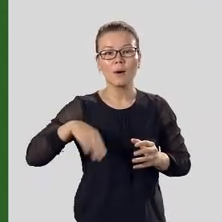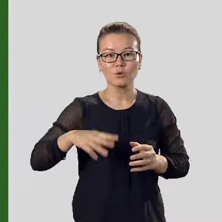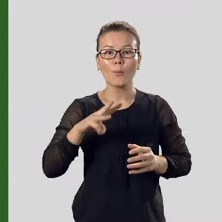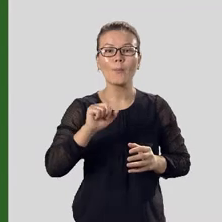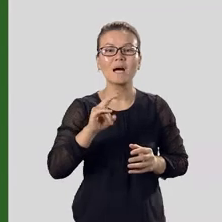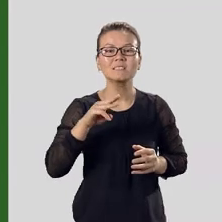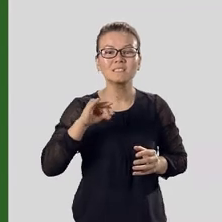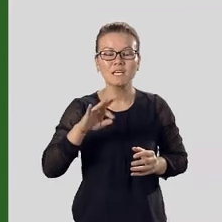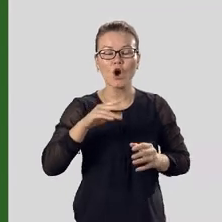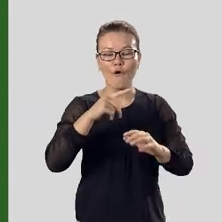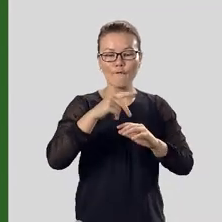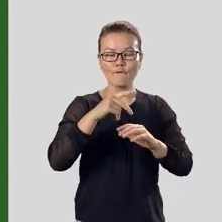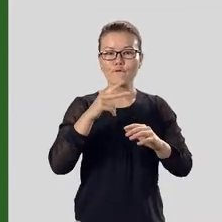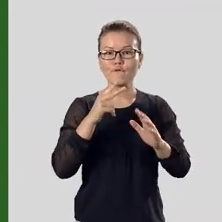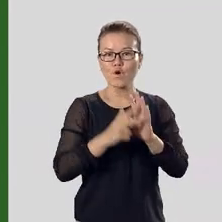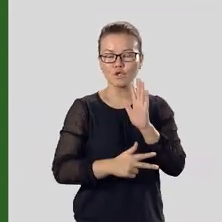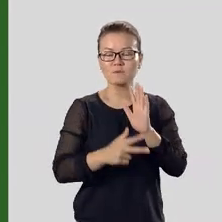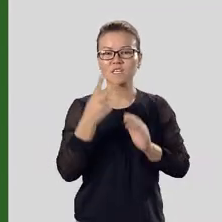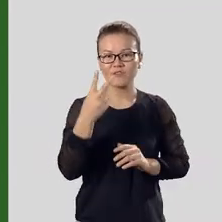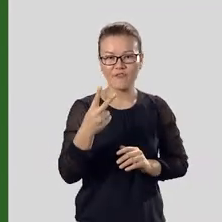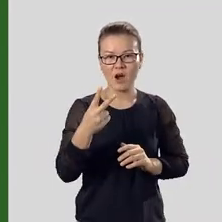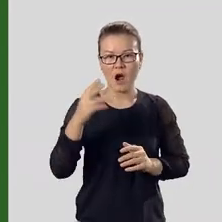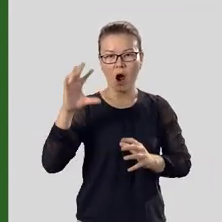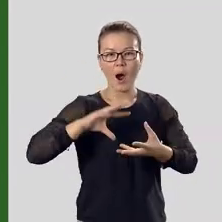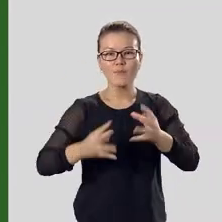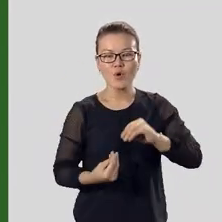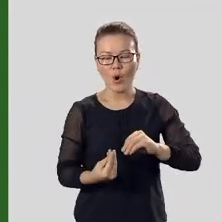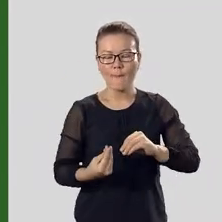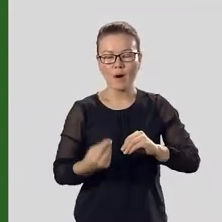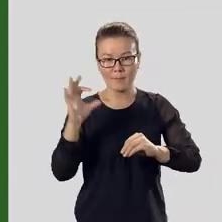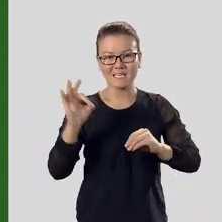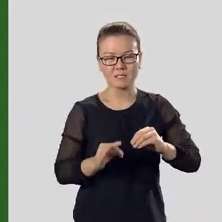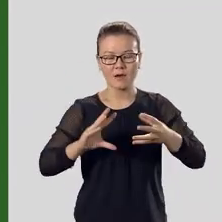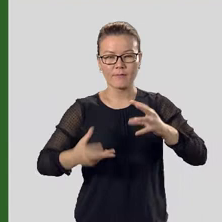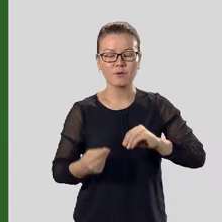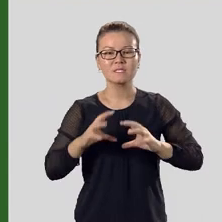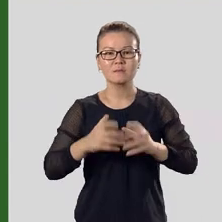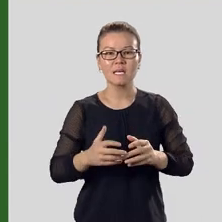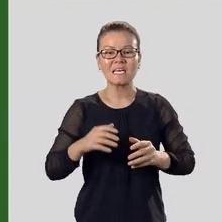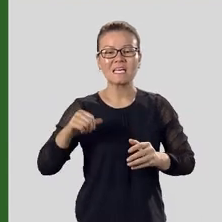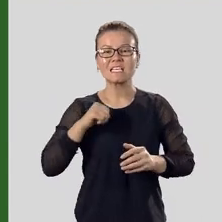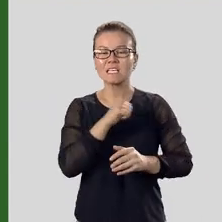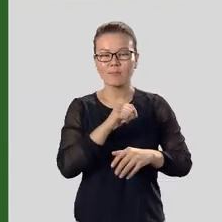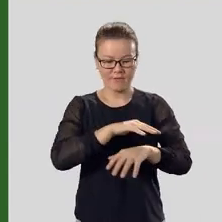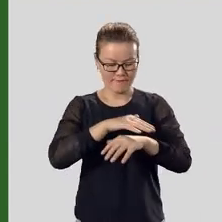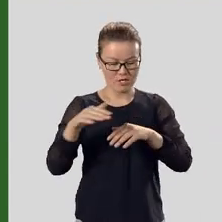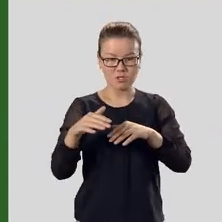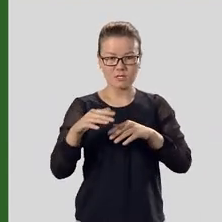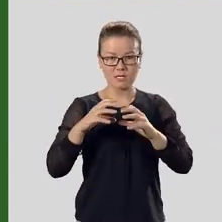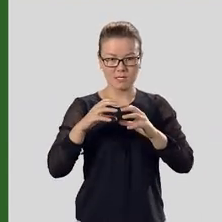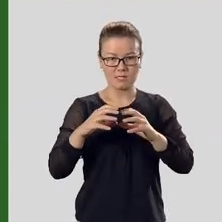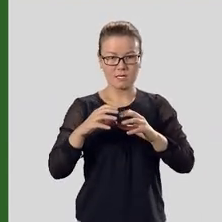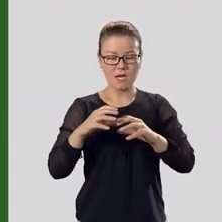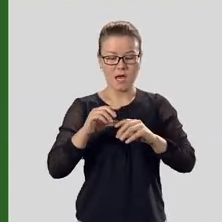мантия, 82% от объема Земли. И самая верхняя часть внутреннего строения